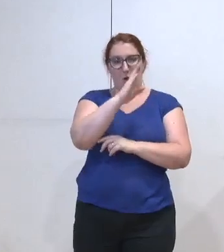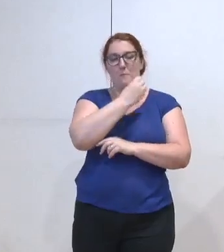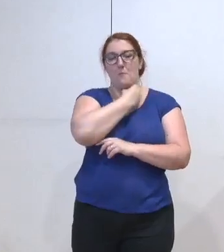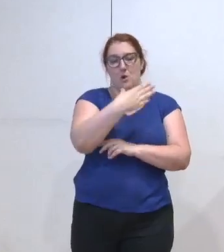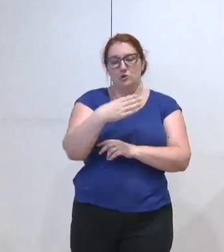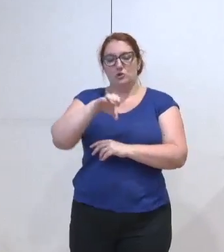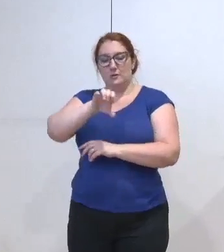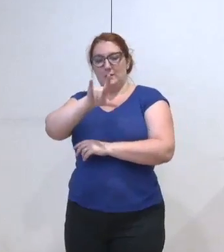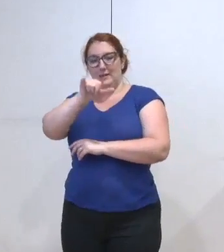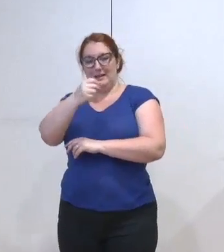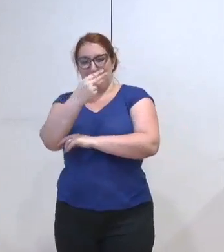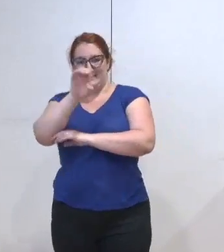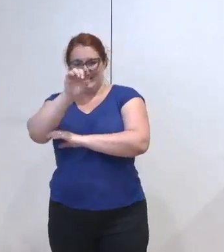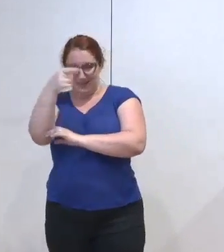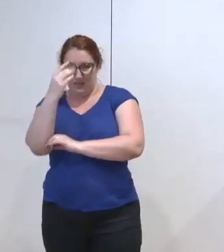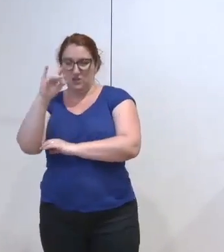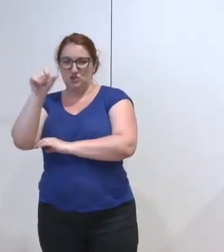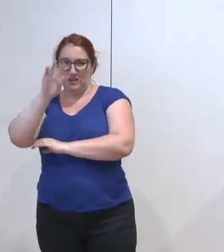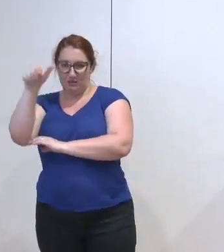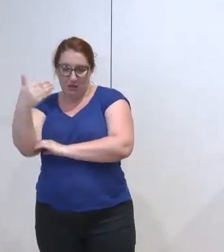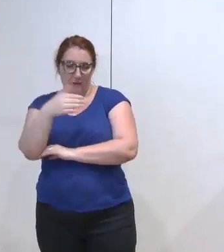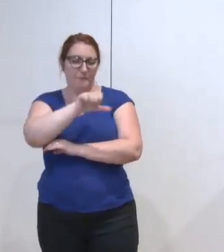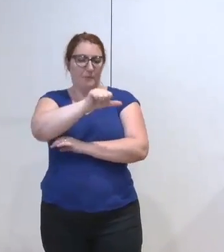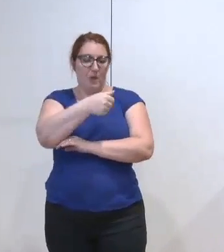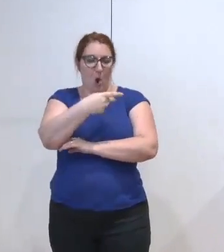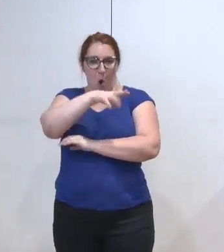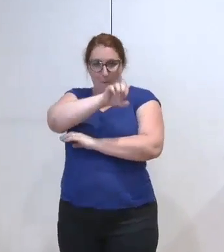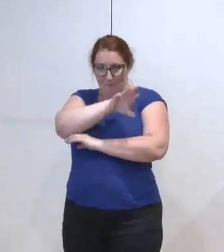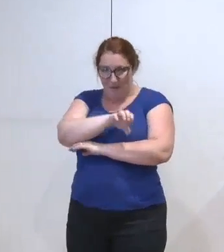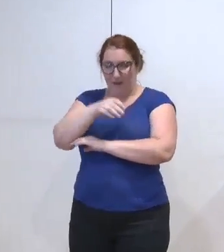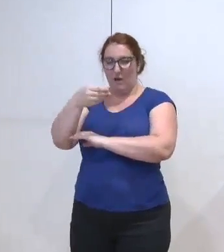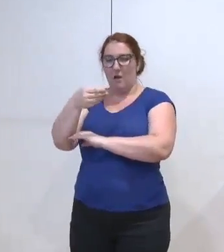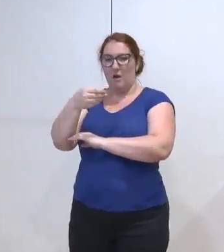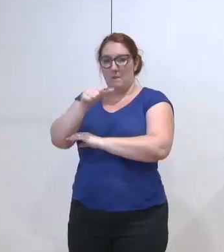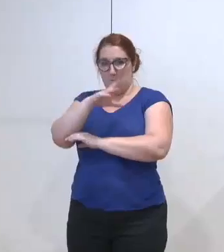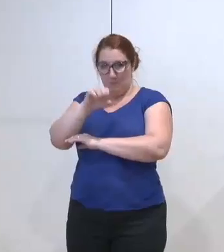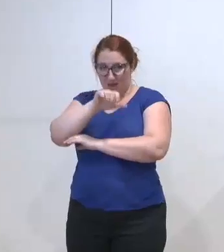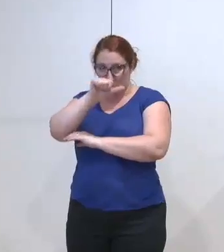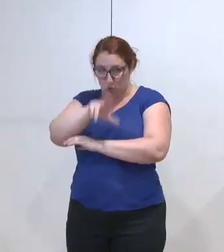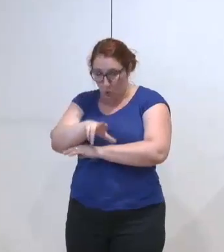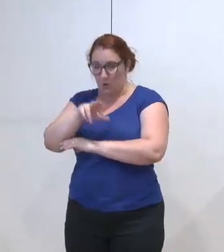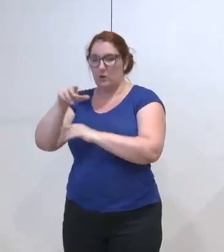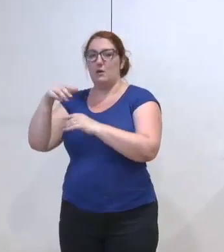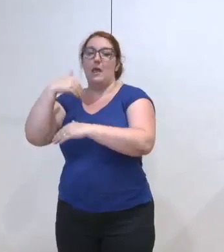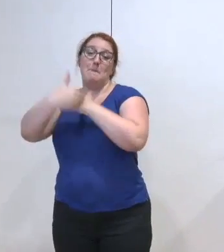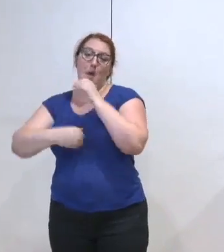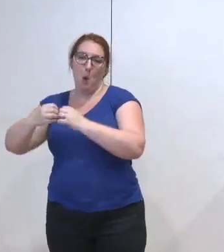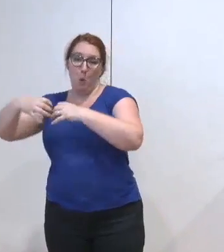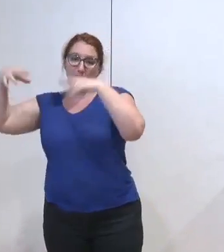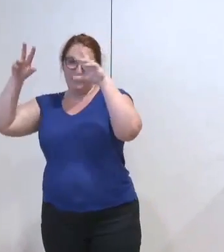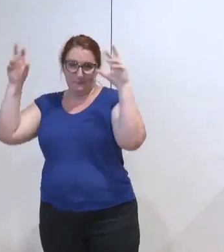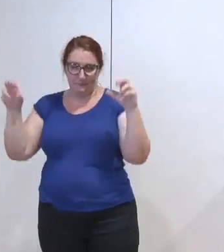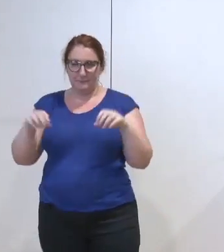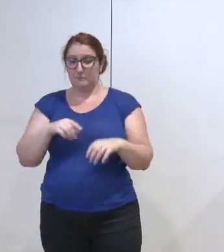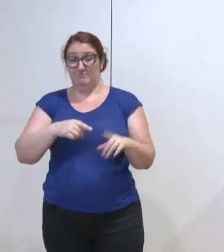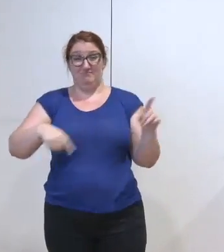Marceau et pin levé vous remarquerez que ce sont des écoles qui sont toutes des années 50 60 euh et donc